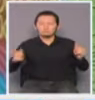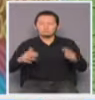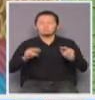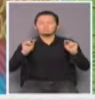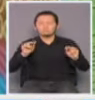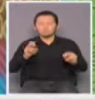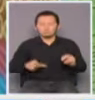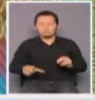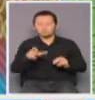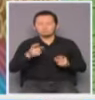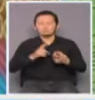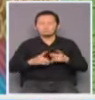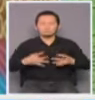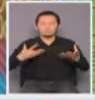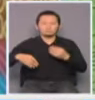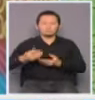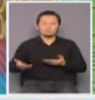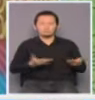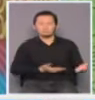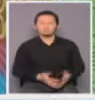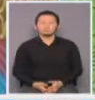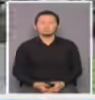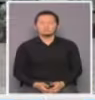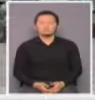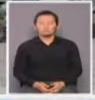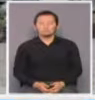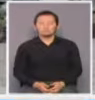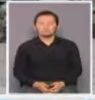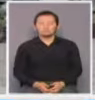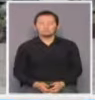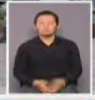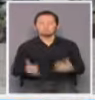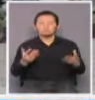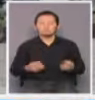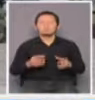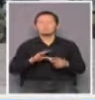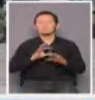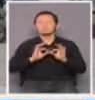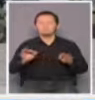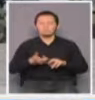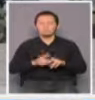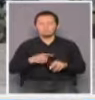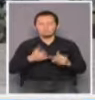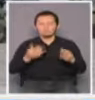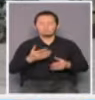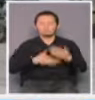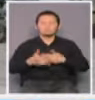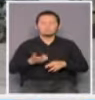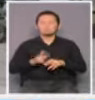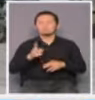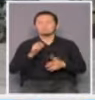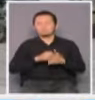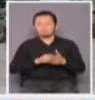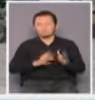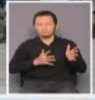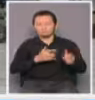жол акциясына баршаңызды қош келдіңіздер дегім келеді. Бүгінгі күн өте тамаша болды. Бүгін мен өте қатты қуаныштым, себебі велоспорт